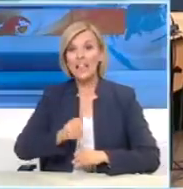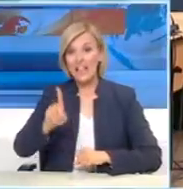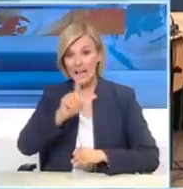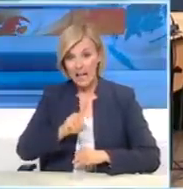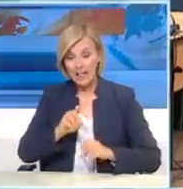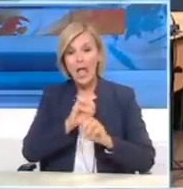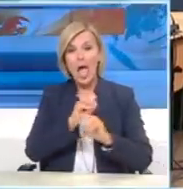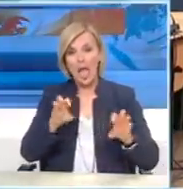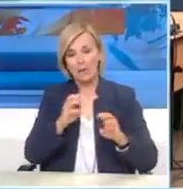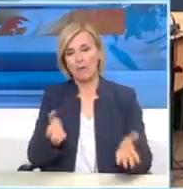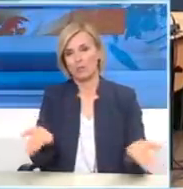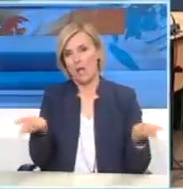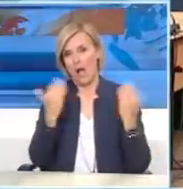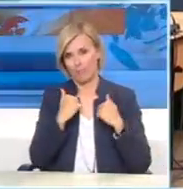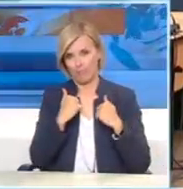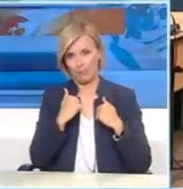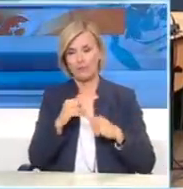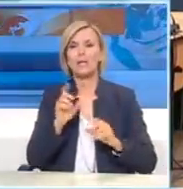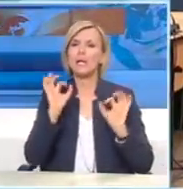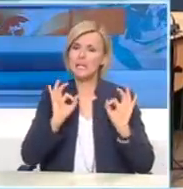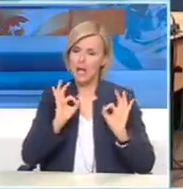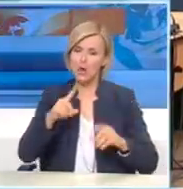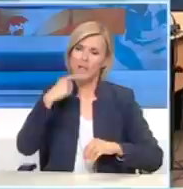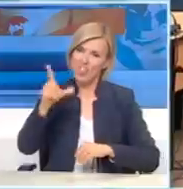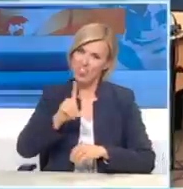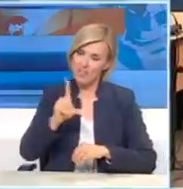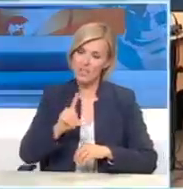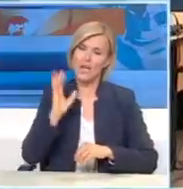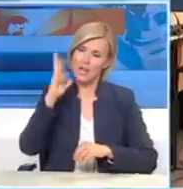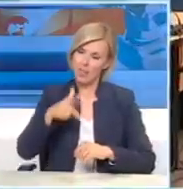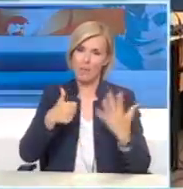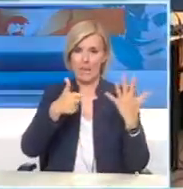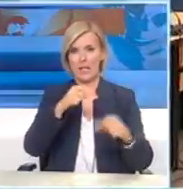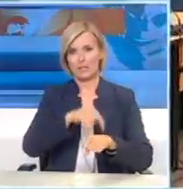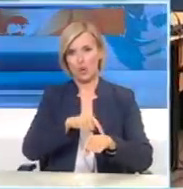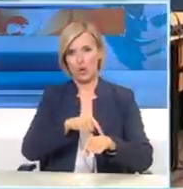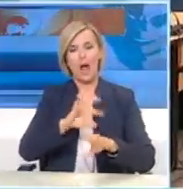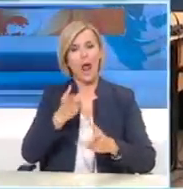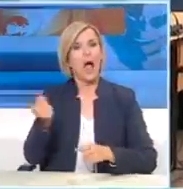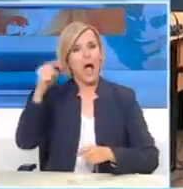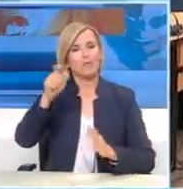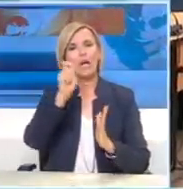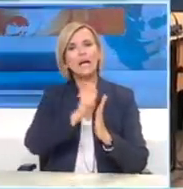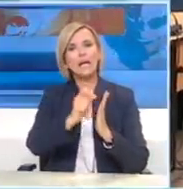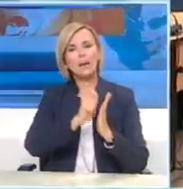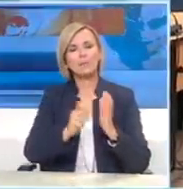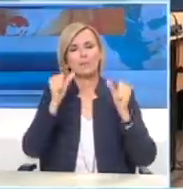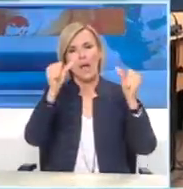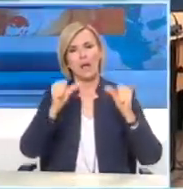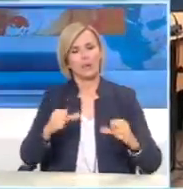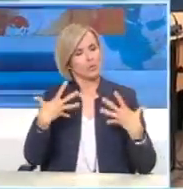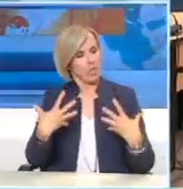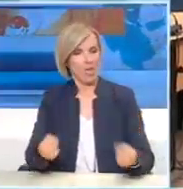θα πραγματοποιηθεί η ενημέρωση και θα συνεχιστεί κανονικά τη Δευτέρα. Θα εκδοθεί όμως αύριο γραπτή ανακοίνωση από το Υπουργείο